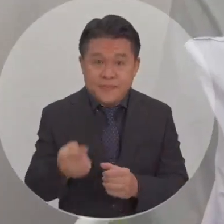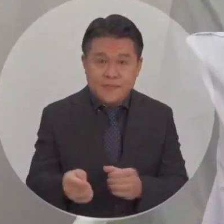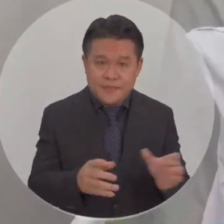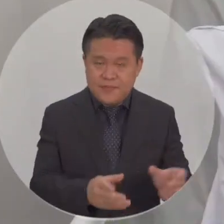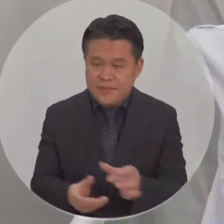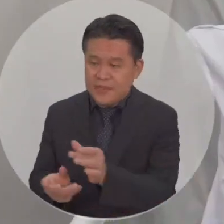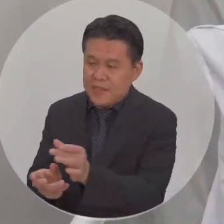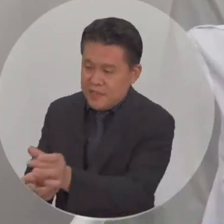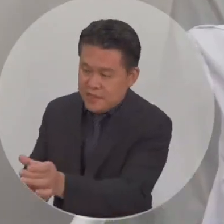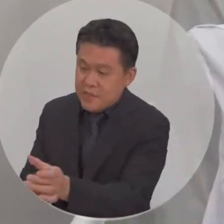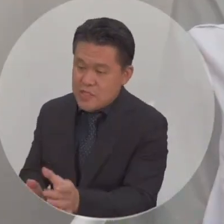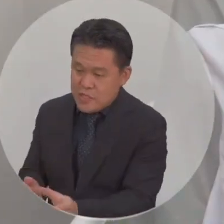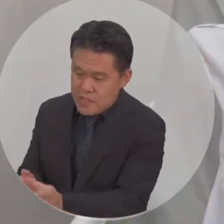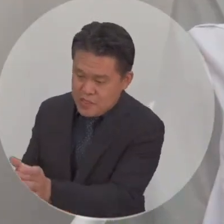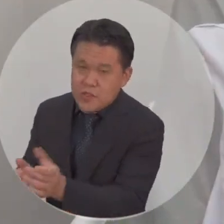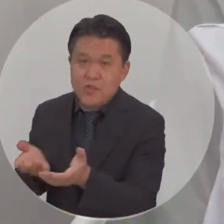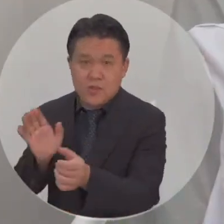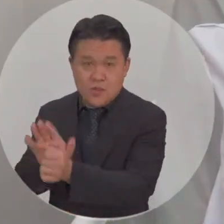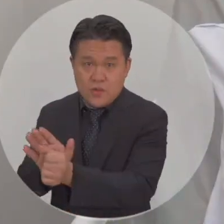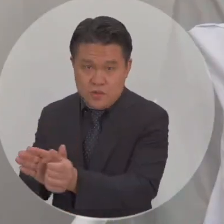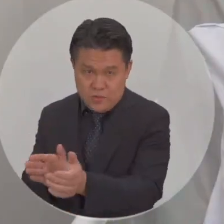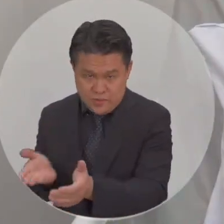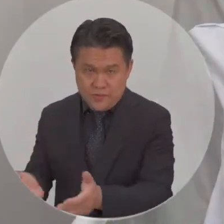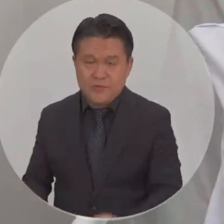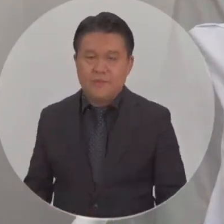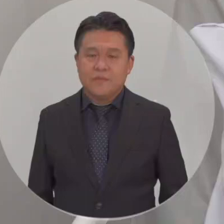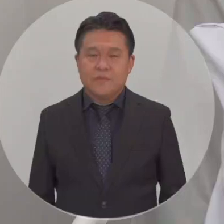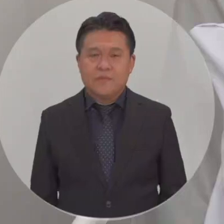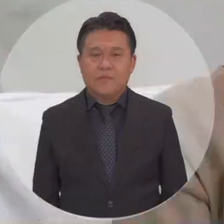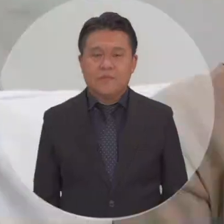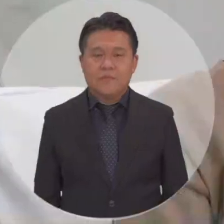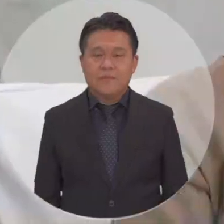의치를 대상자 입안으로 넣은 후 끼워줍니다.